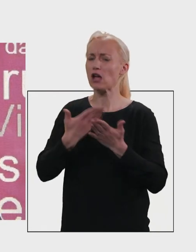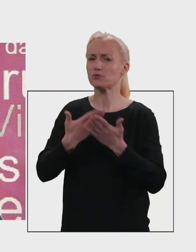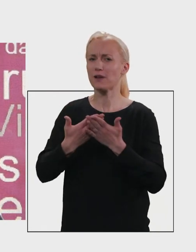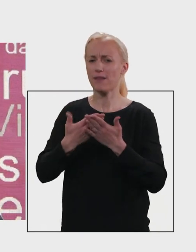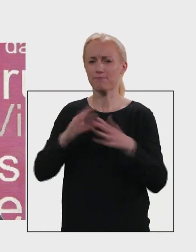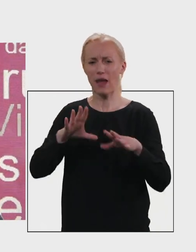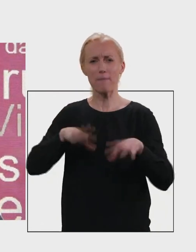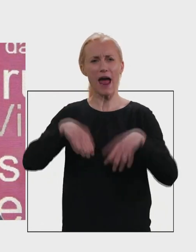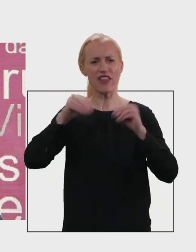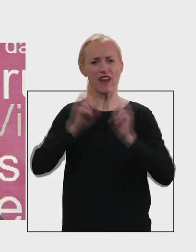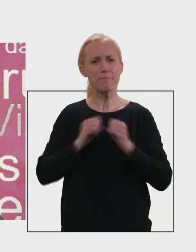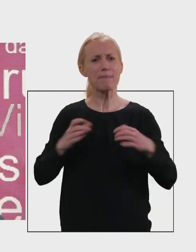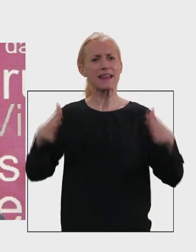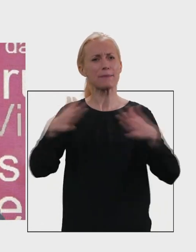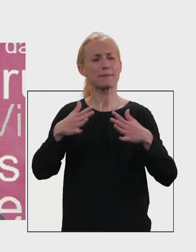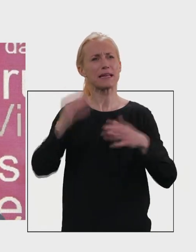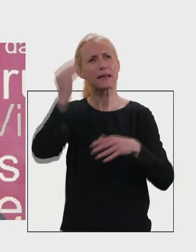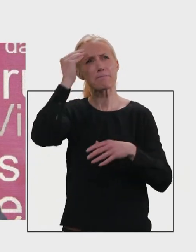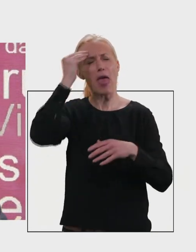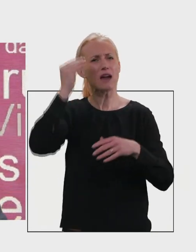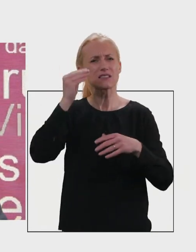der Pandemie gemerkt, dass wir kaum